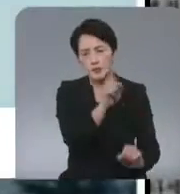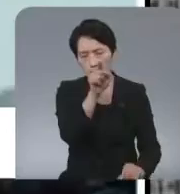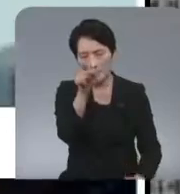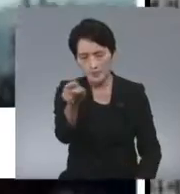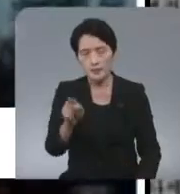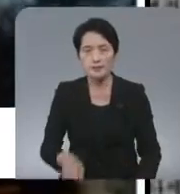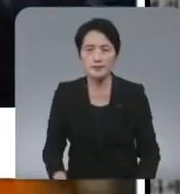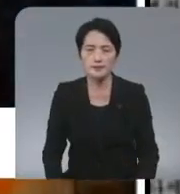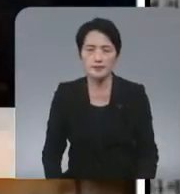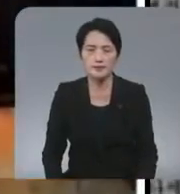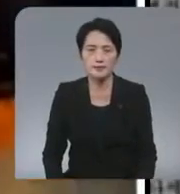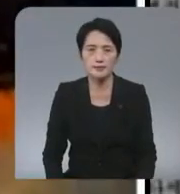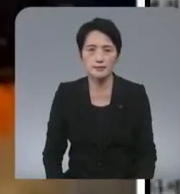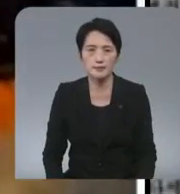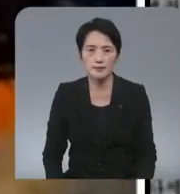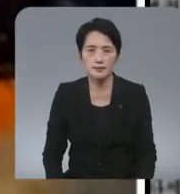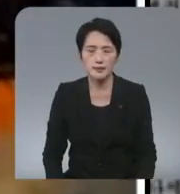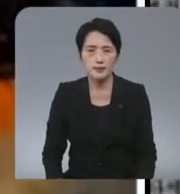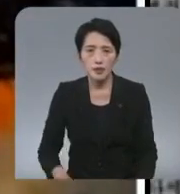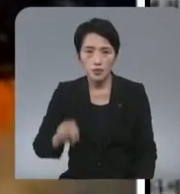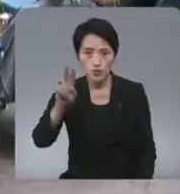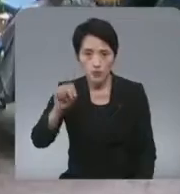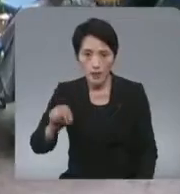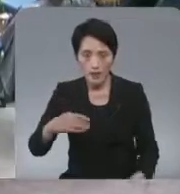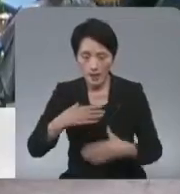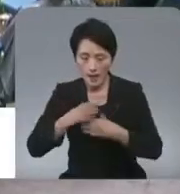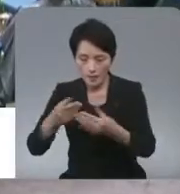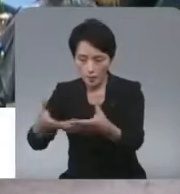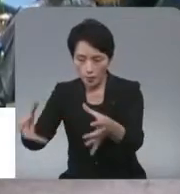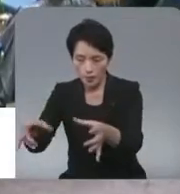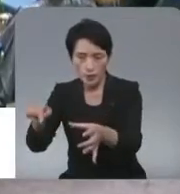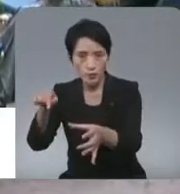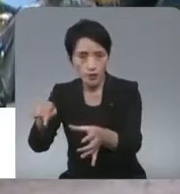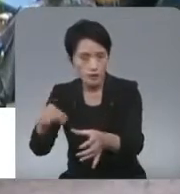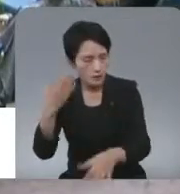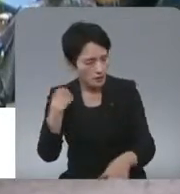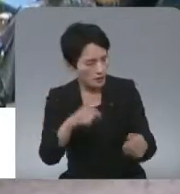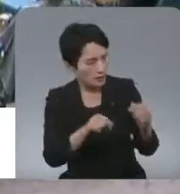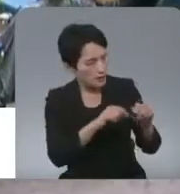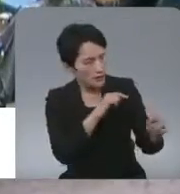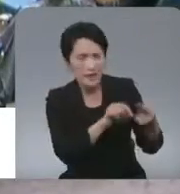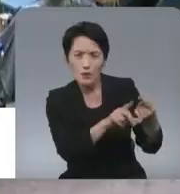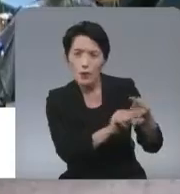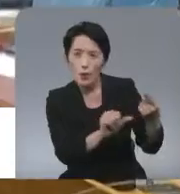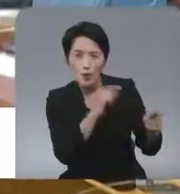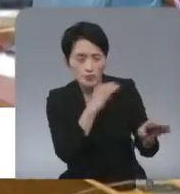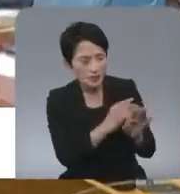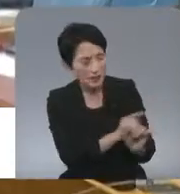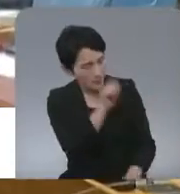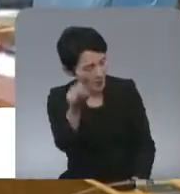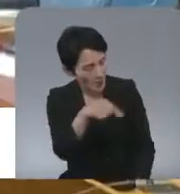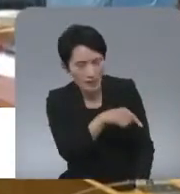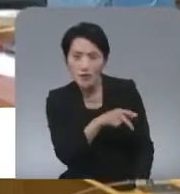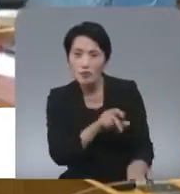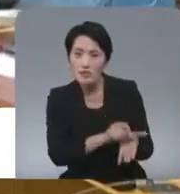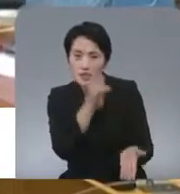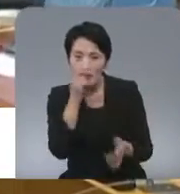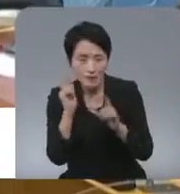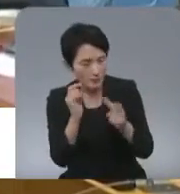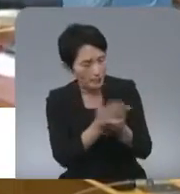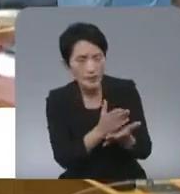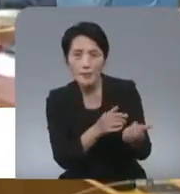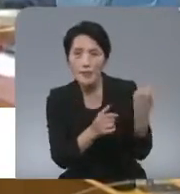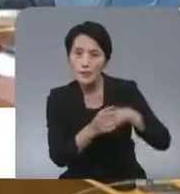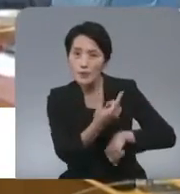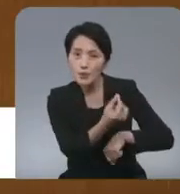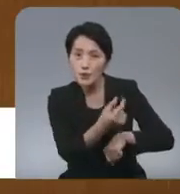характеристики полета ракеты которая могла быть запущена в рамках зимних учения северокорейских войск вооруженные силы